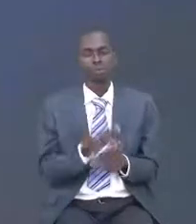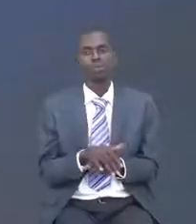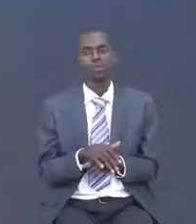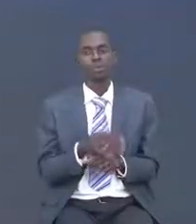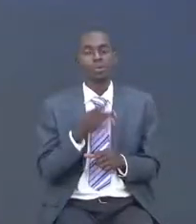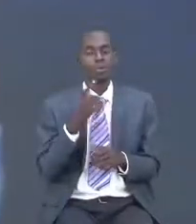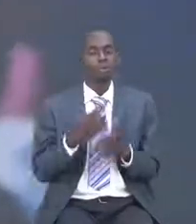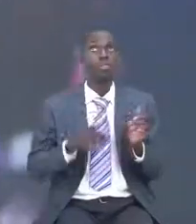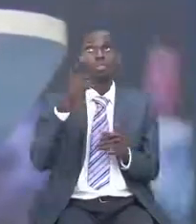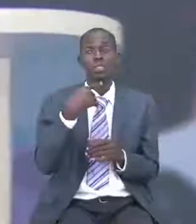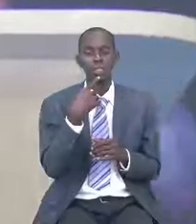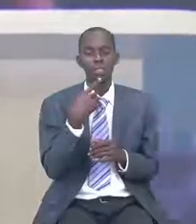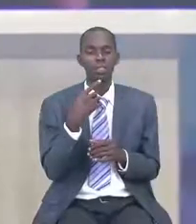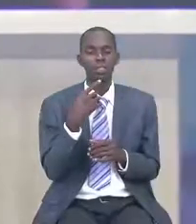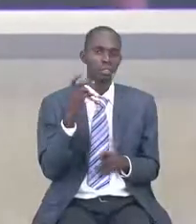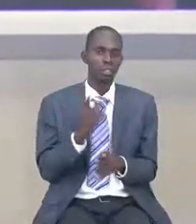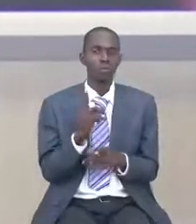Il garde ses promesses.